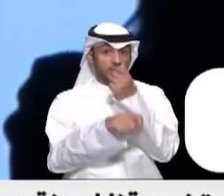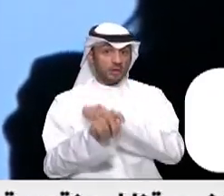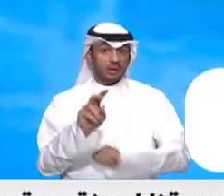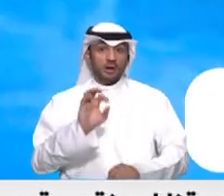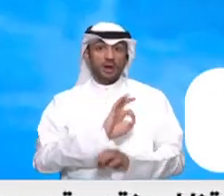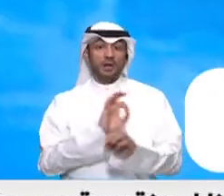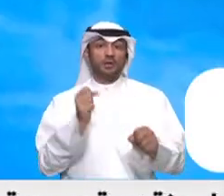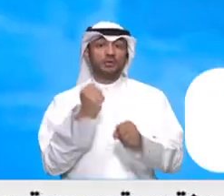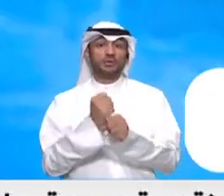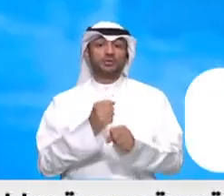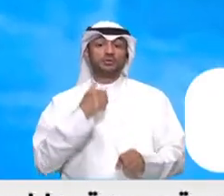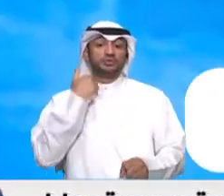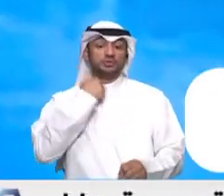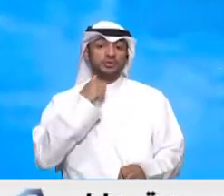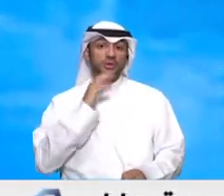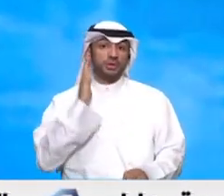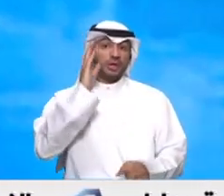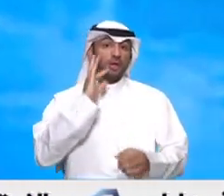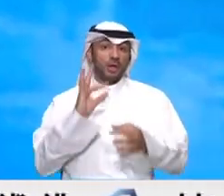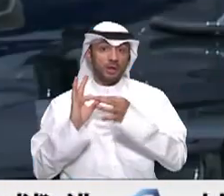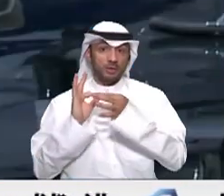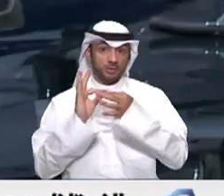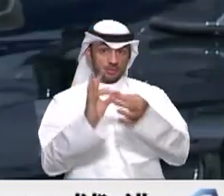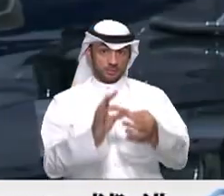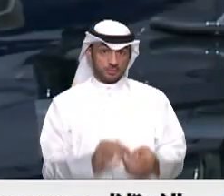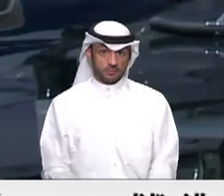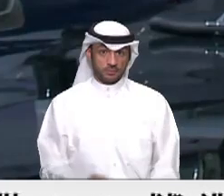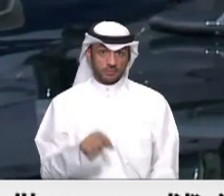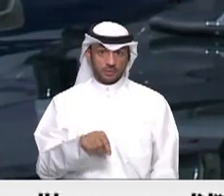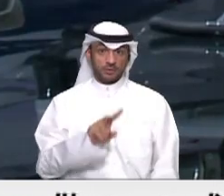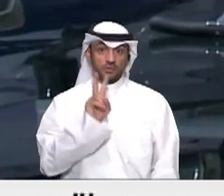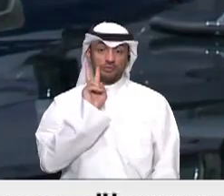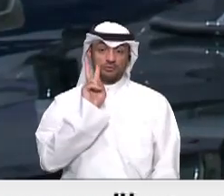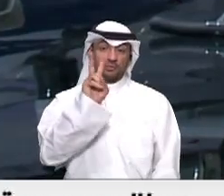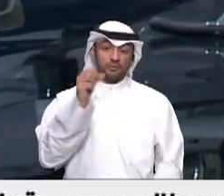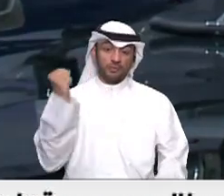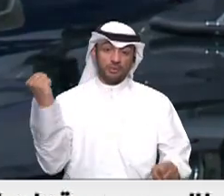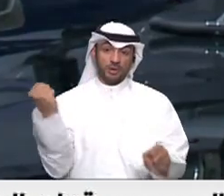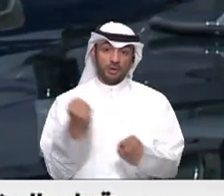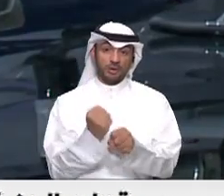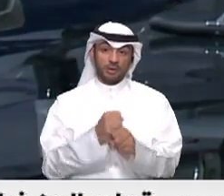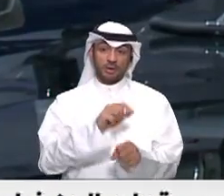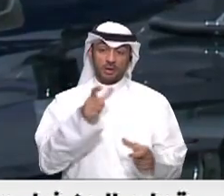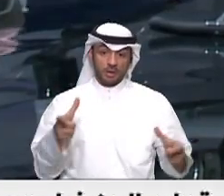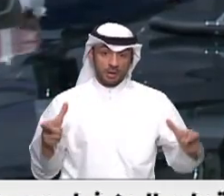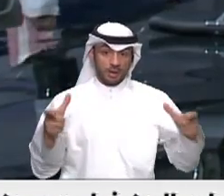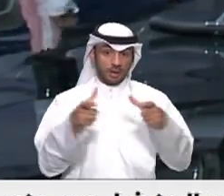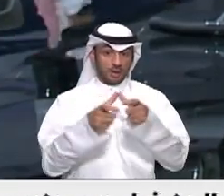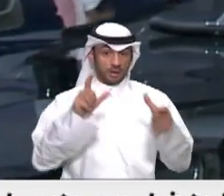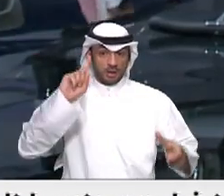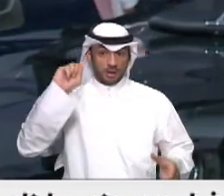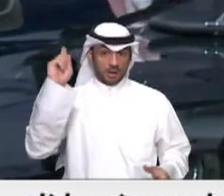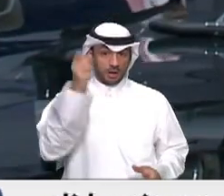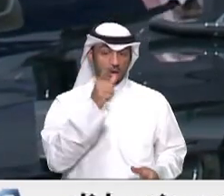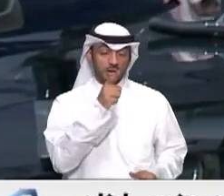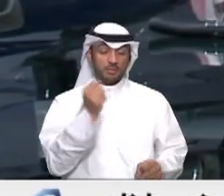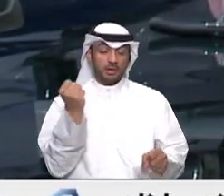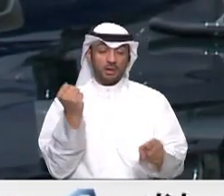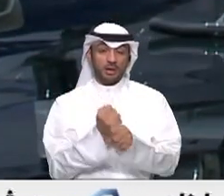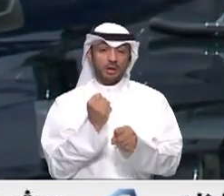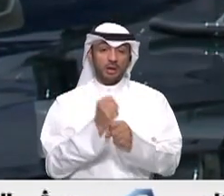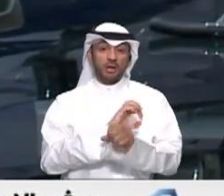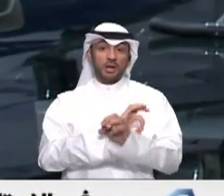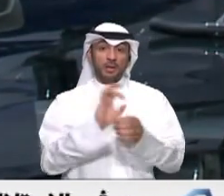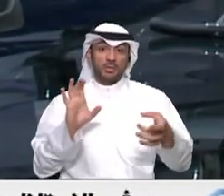لبناء عالم أكثر استدامة. يتطلع قادة الصناعة وشركاء القطاع في هذا المنتدى العالمي إلى تشكيل مستقبل الخدمات